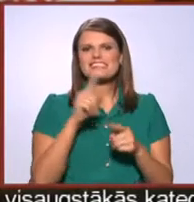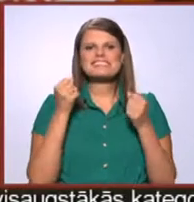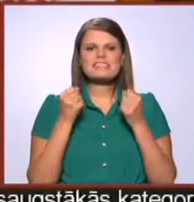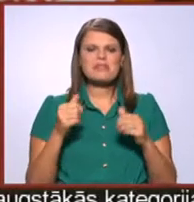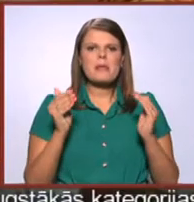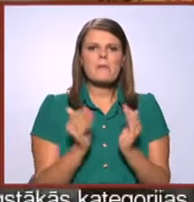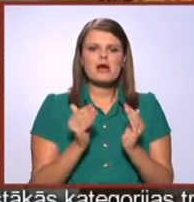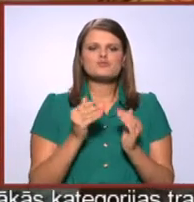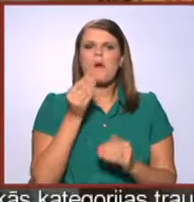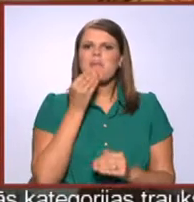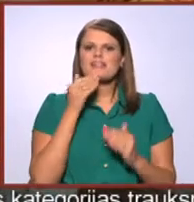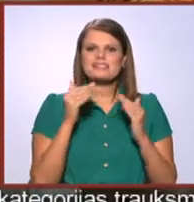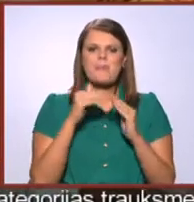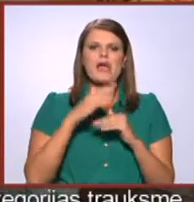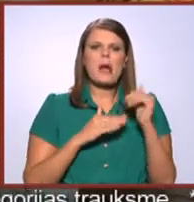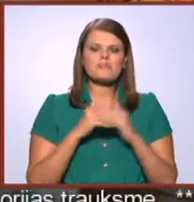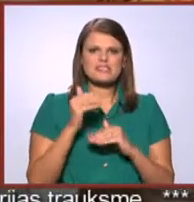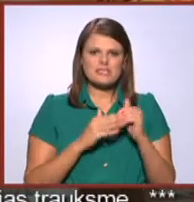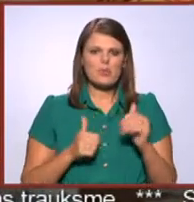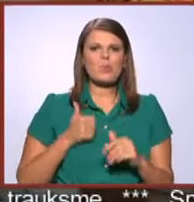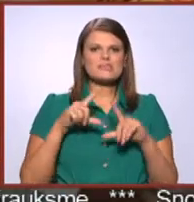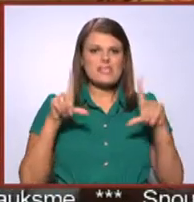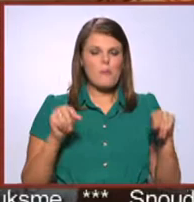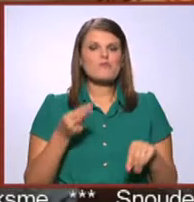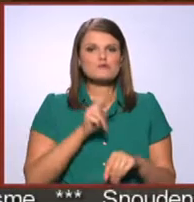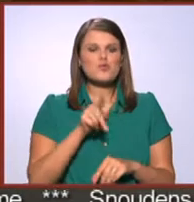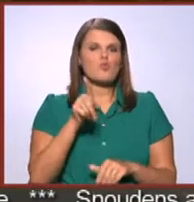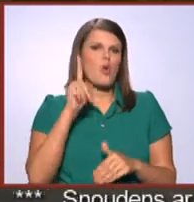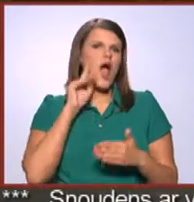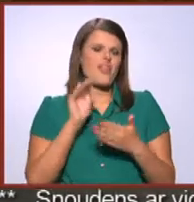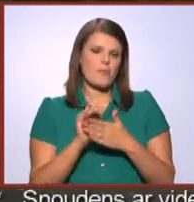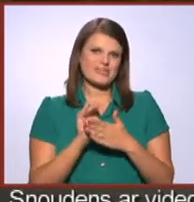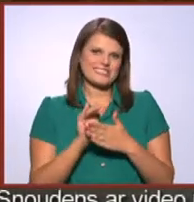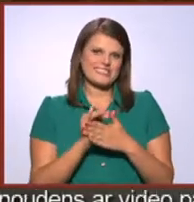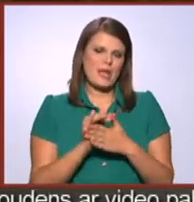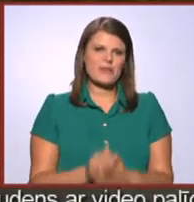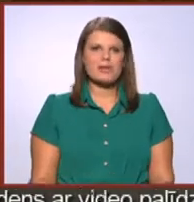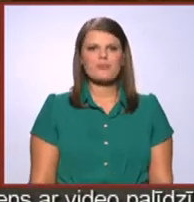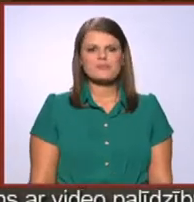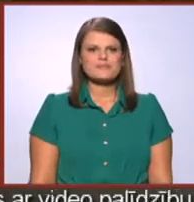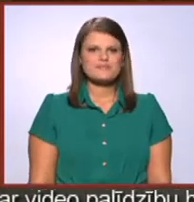pārtikas mājamatniecības uzņēmumu pozīcijas un to atpazīstamību. Maija Migla, Mārs Jurgensons, Latvijas televīzija.